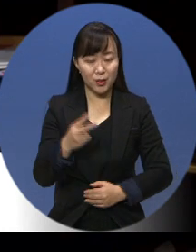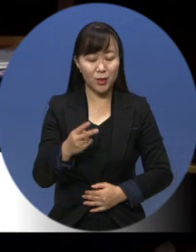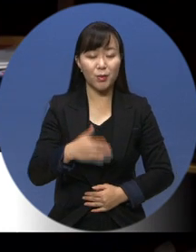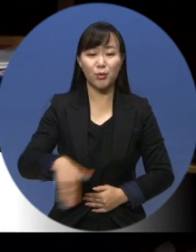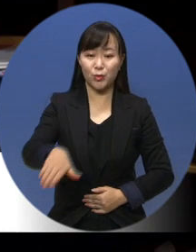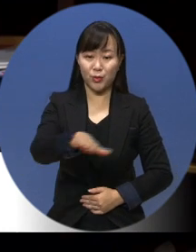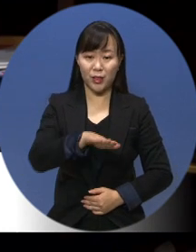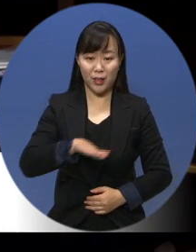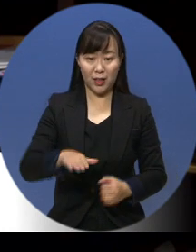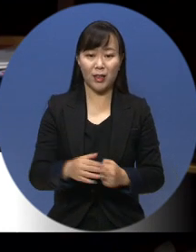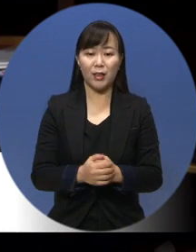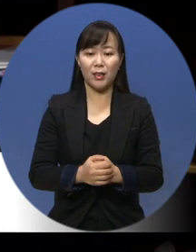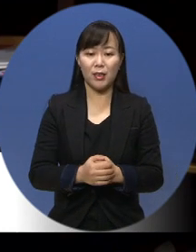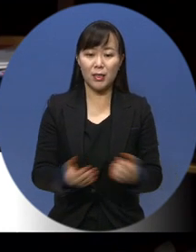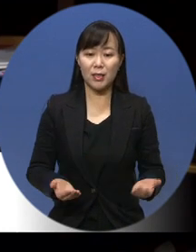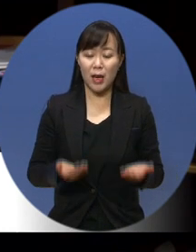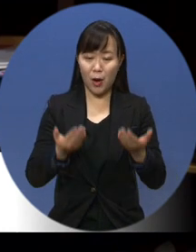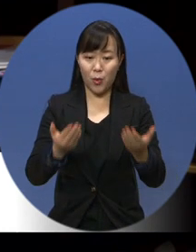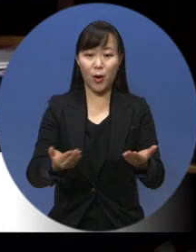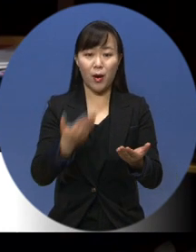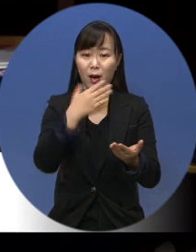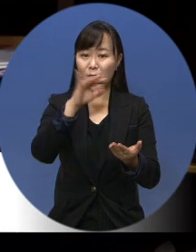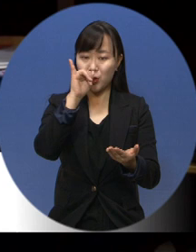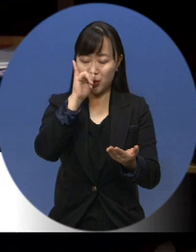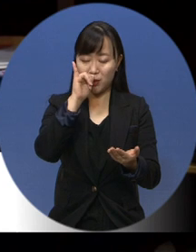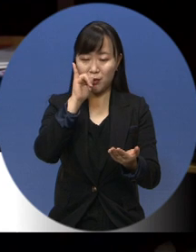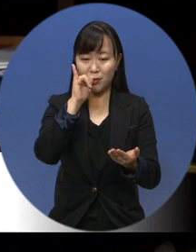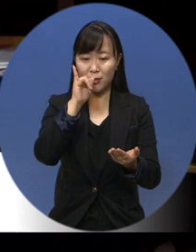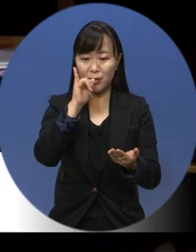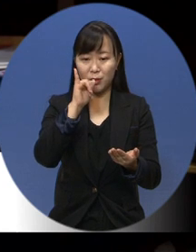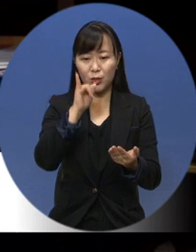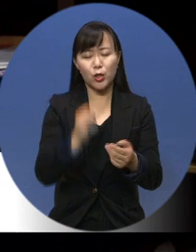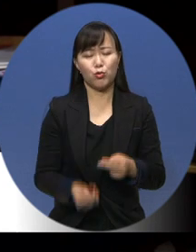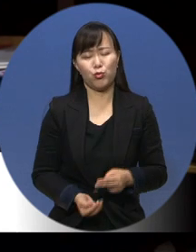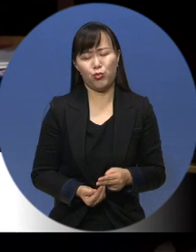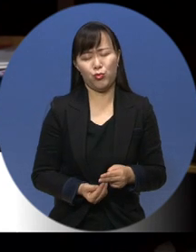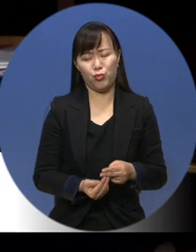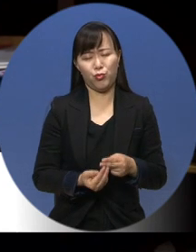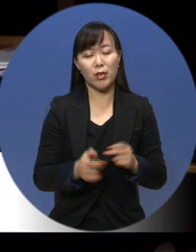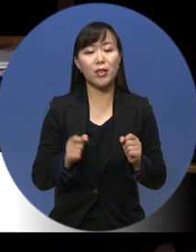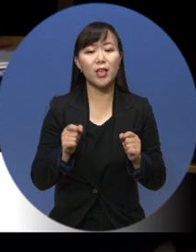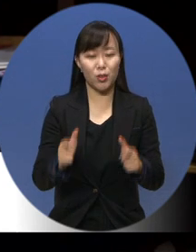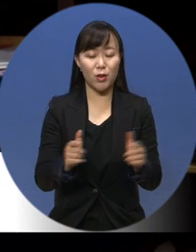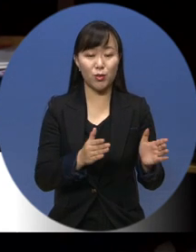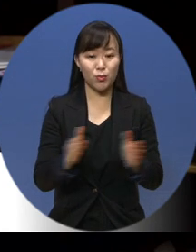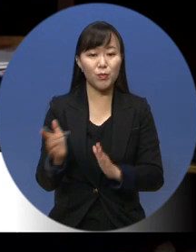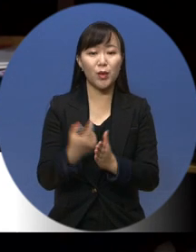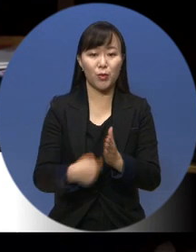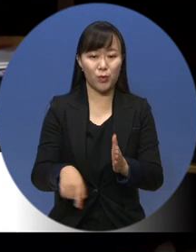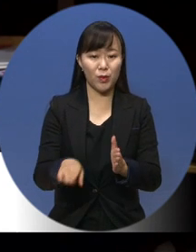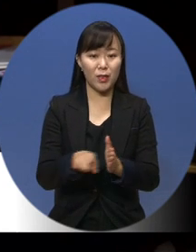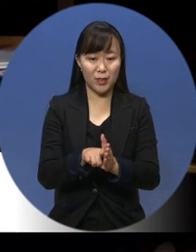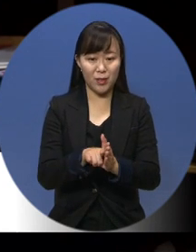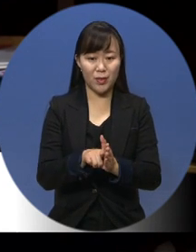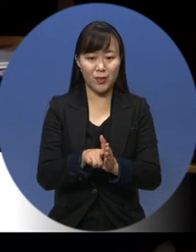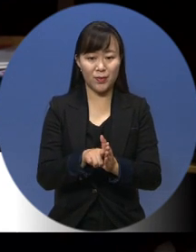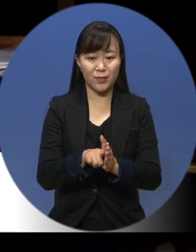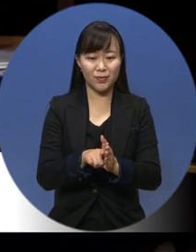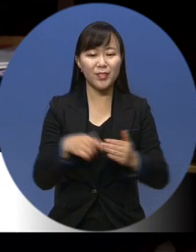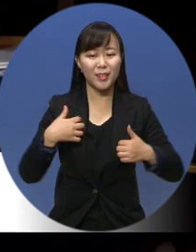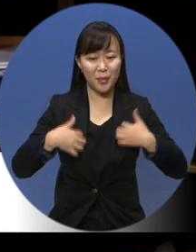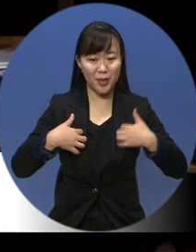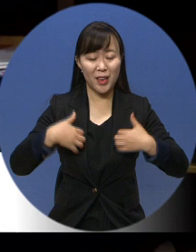우리가 자원봉사를 할수 있는 그런 충전할 수 있는 기회를 마련하기 위해 재미있게